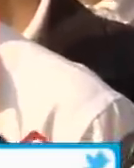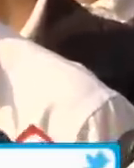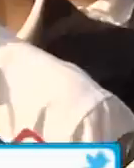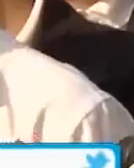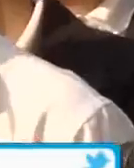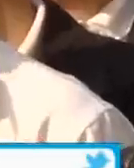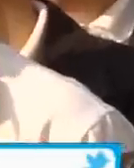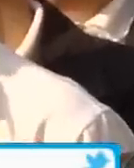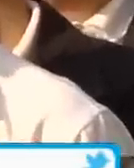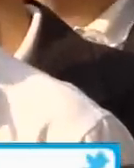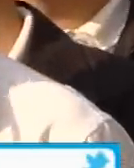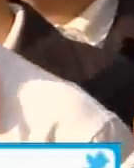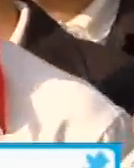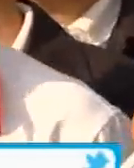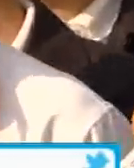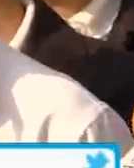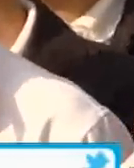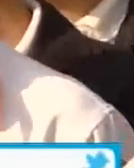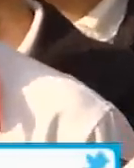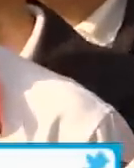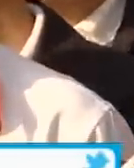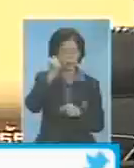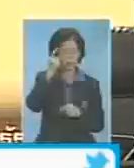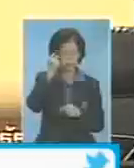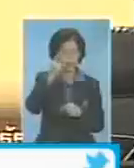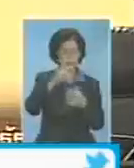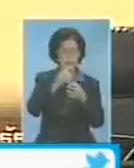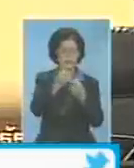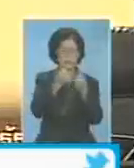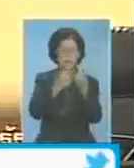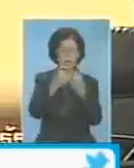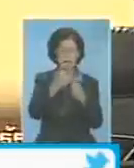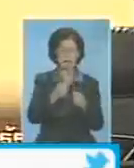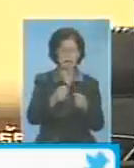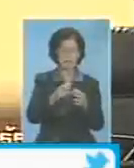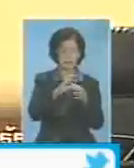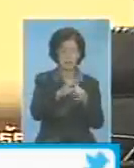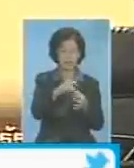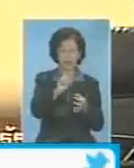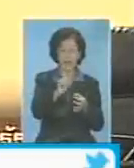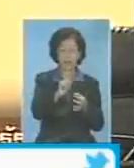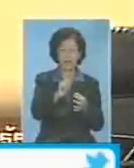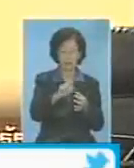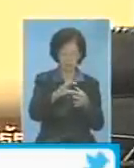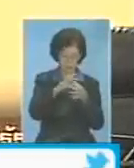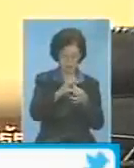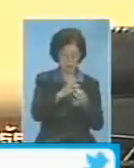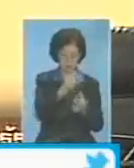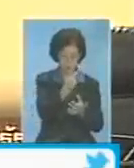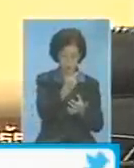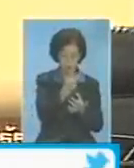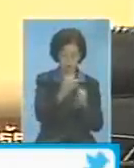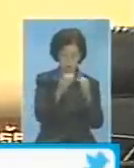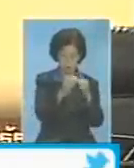คือรัฐบาลไม่คิดซ้ำเติมผู้เสียชีวิตและขอแสดงความเสียใจเรื่องแบบนี้ไม่ควรเกิดเพราะเป็นคนไทยด้ว